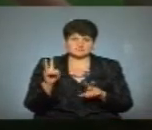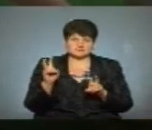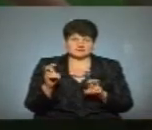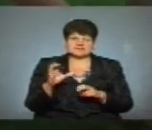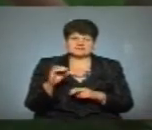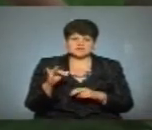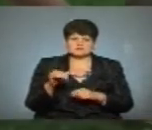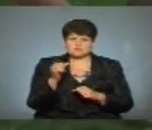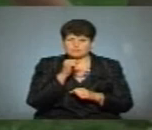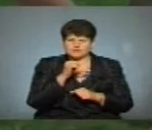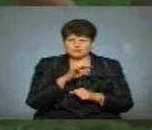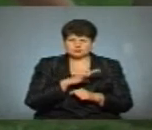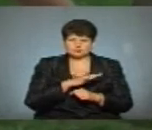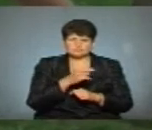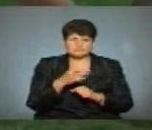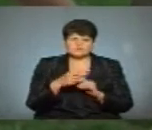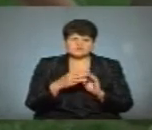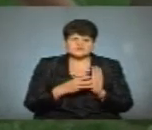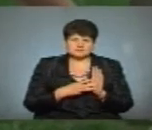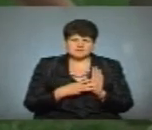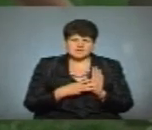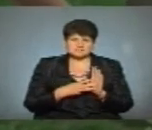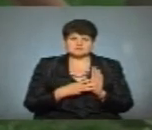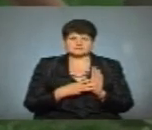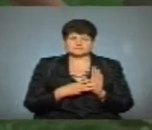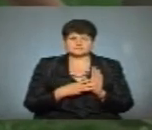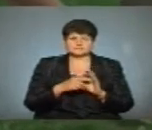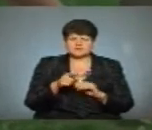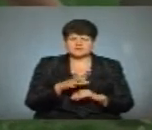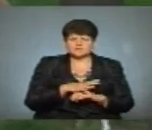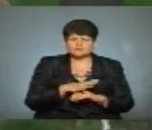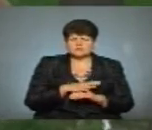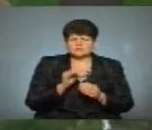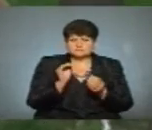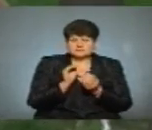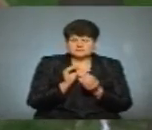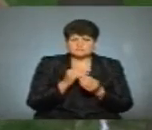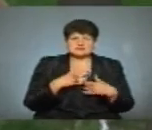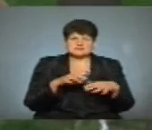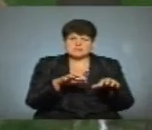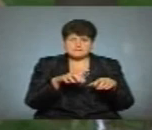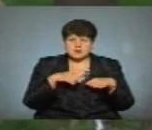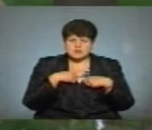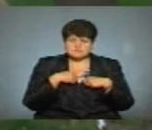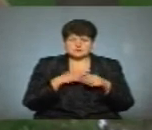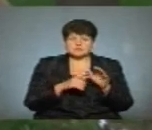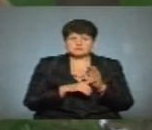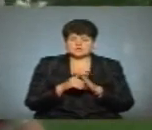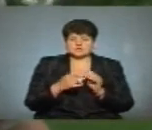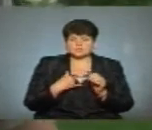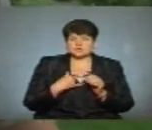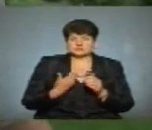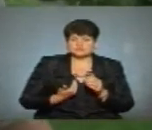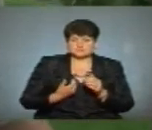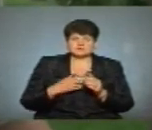мороз дуже сильний, мінус 18. І там було таке щеня. Ми забрали її. І почала в нас жити.